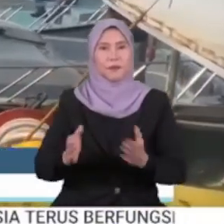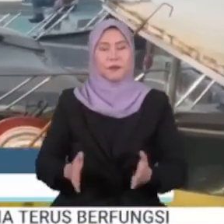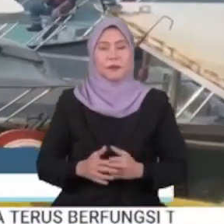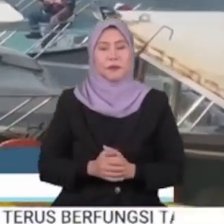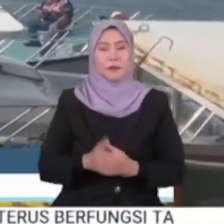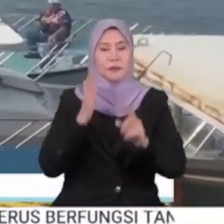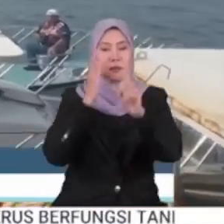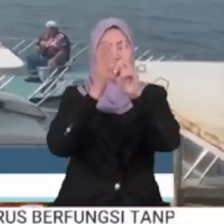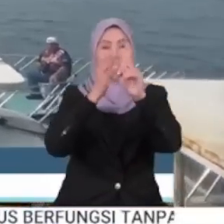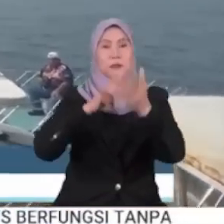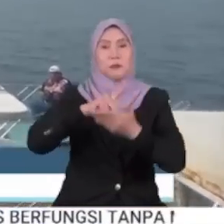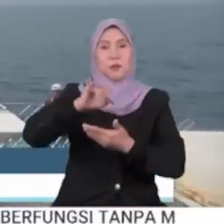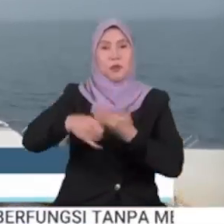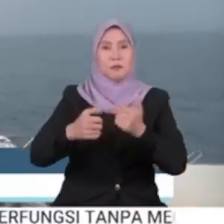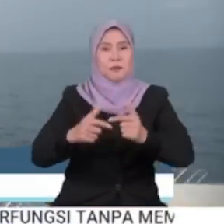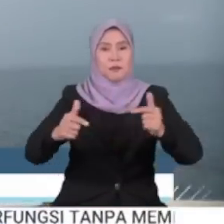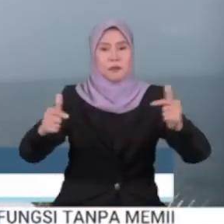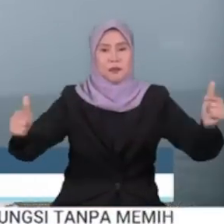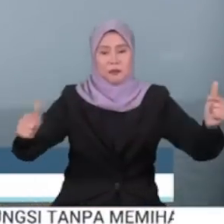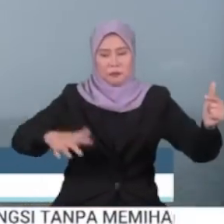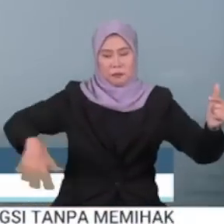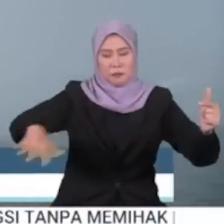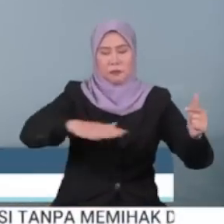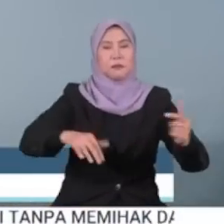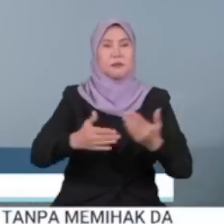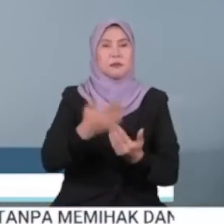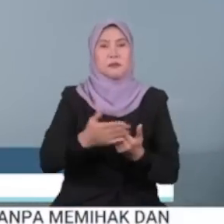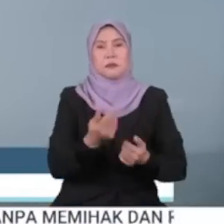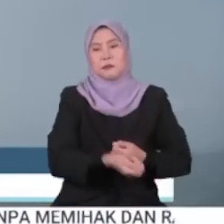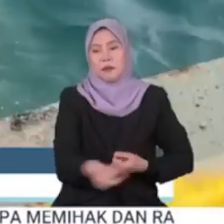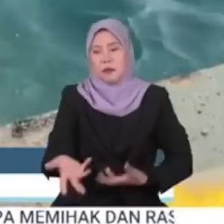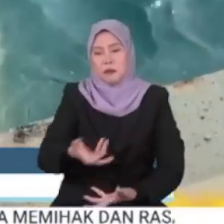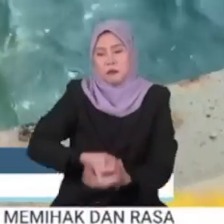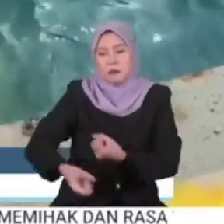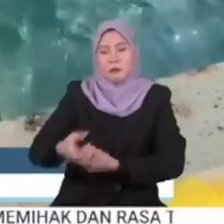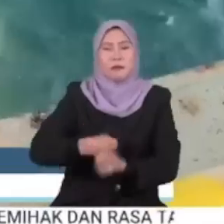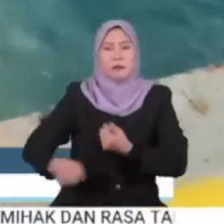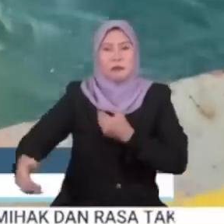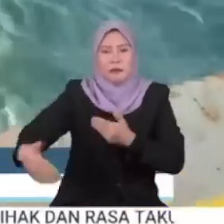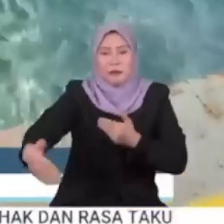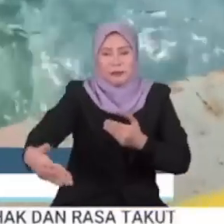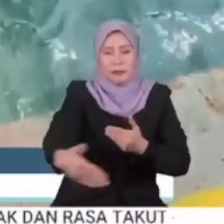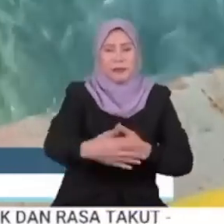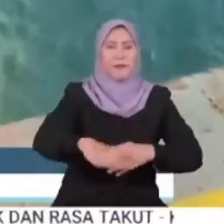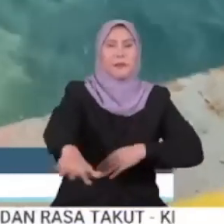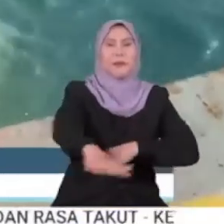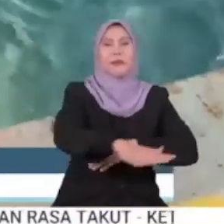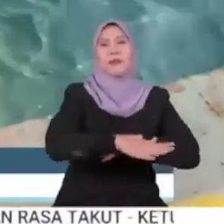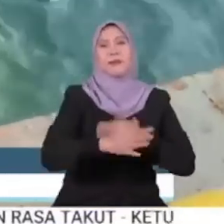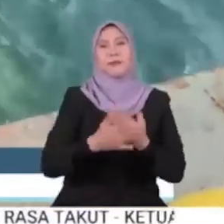IAM juga menyasarkan projek pembesaran unjam ini akan memudahkan nelayan pantai menangkap ikan berhampiran dengan pantai.